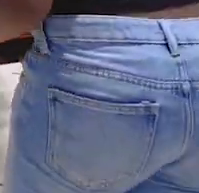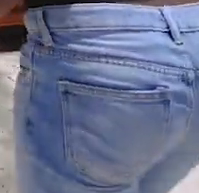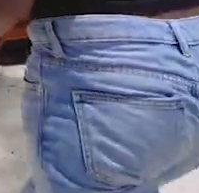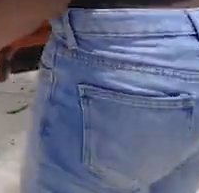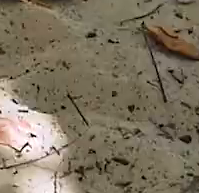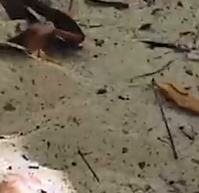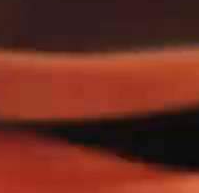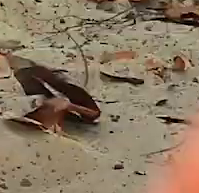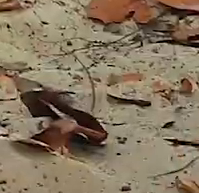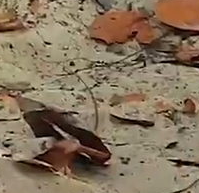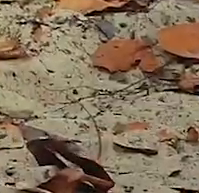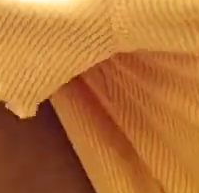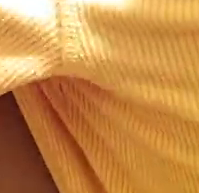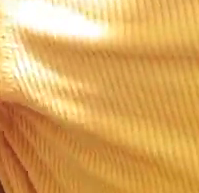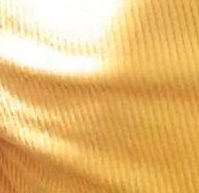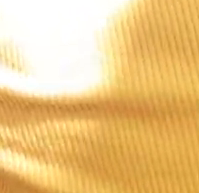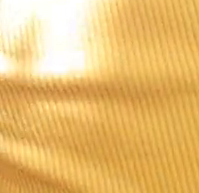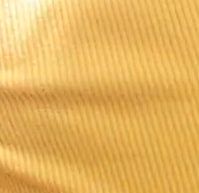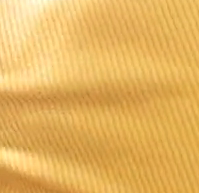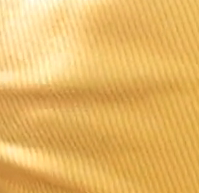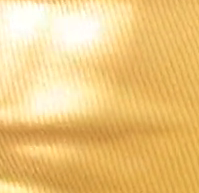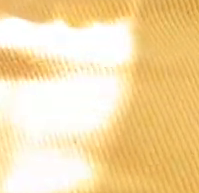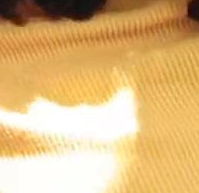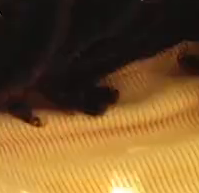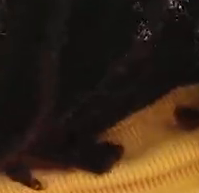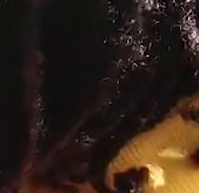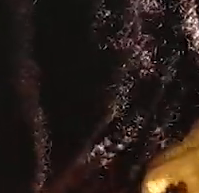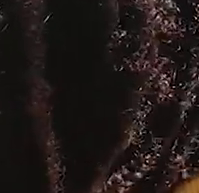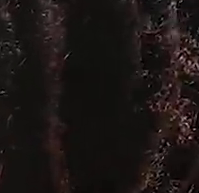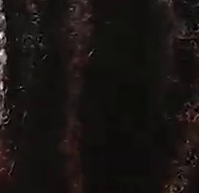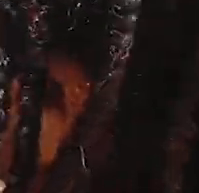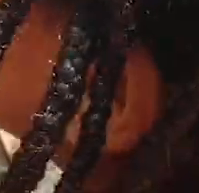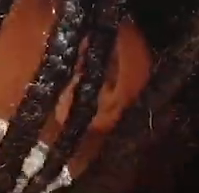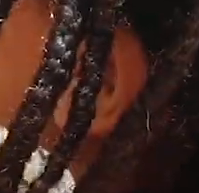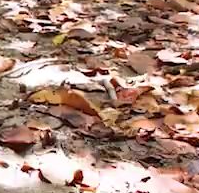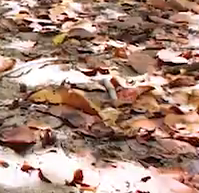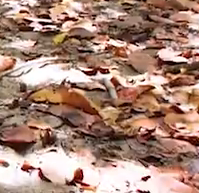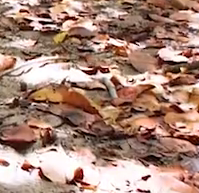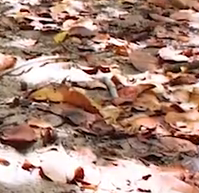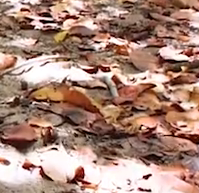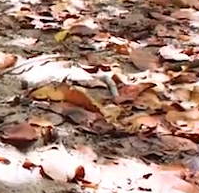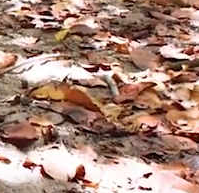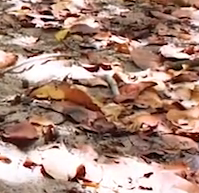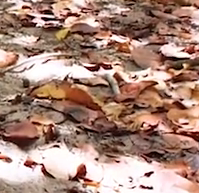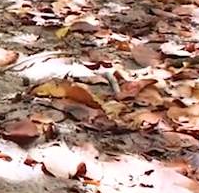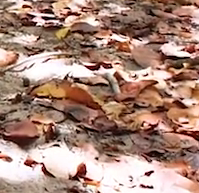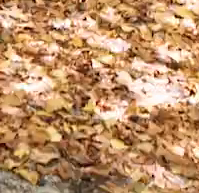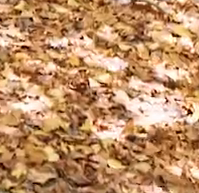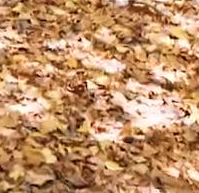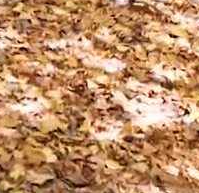combat. Ensemble, chômeurs, travailleurs, patrons, autonomistes,